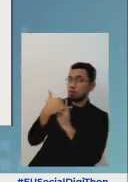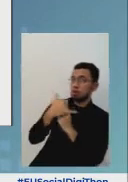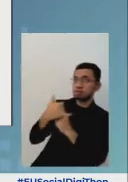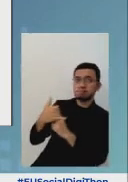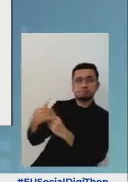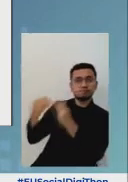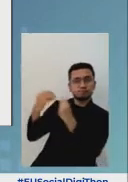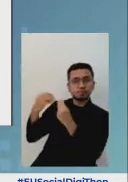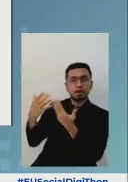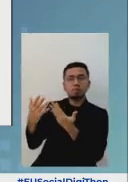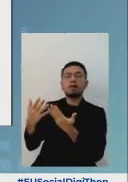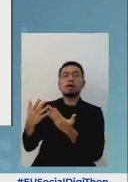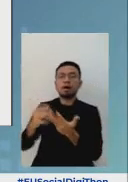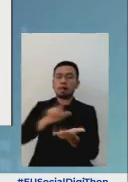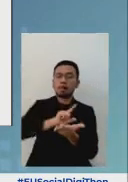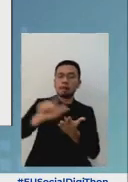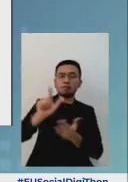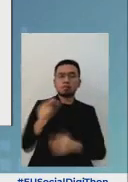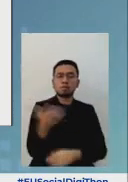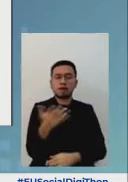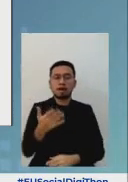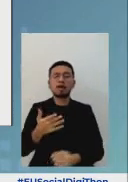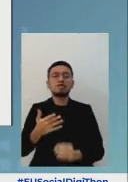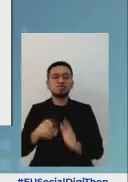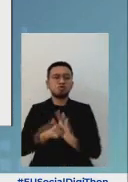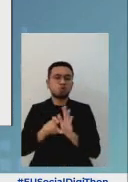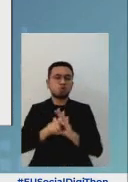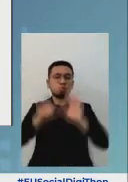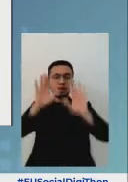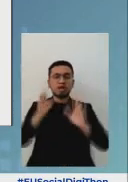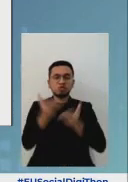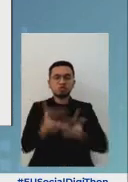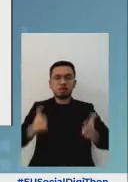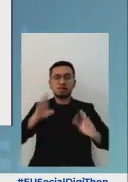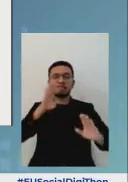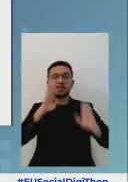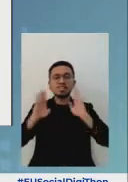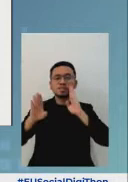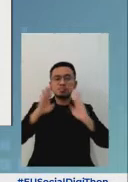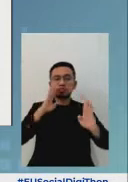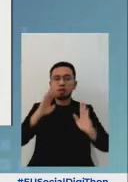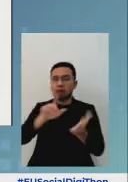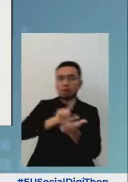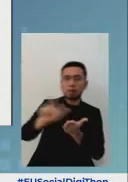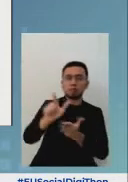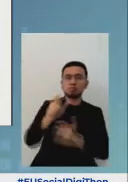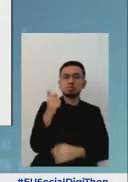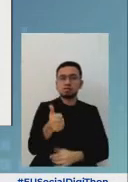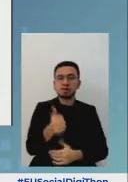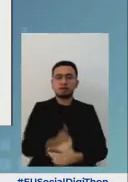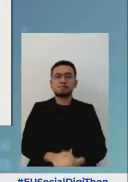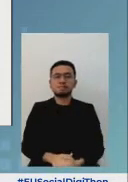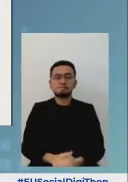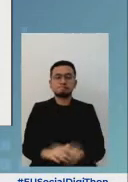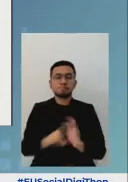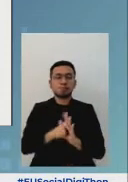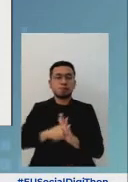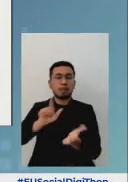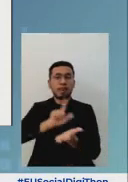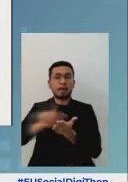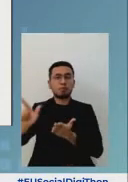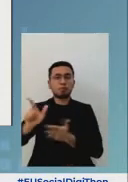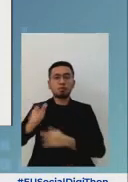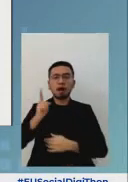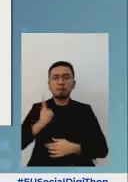ke platformnya, misalnya dengan Facebook ya, kepada platform Facebook di sana ada tuh report ya, lalu kenapa di